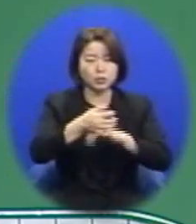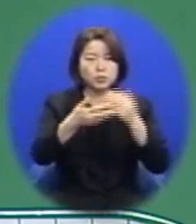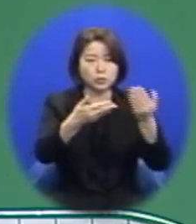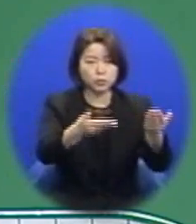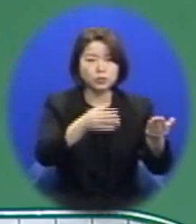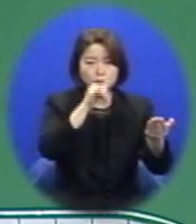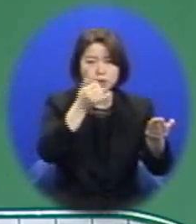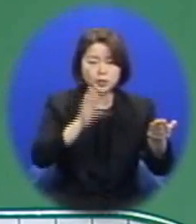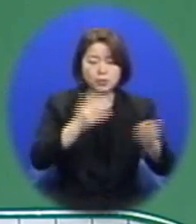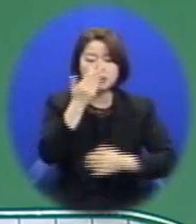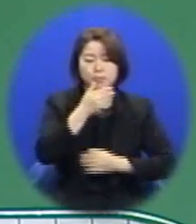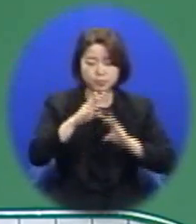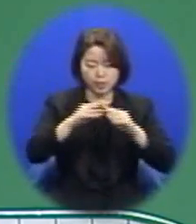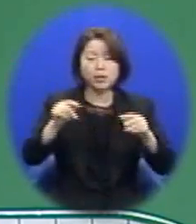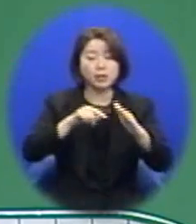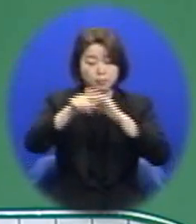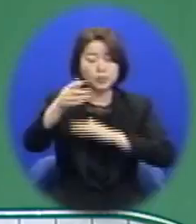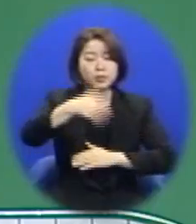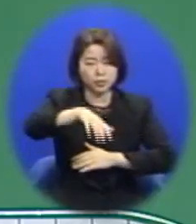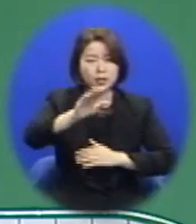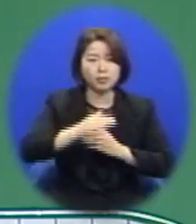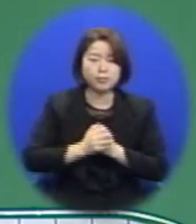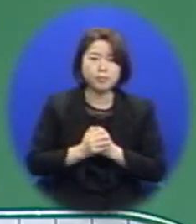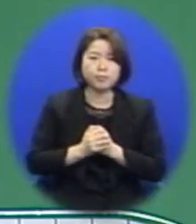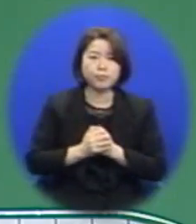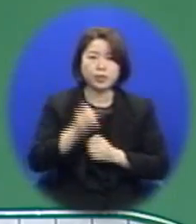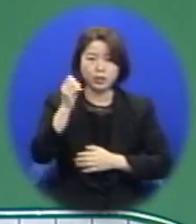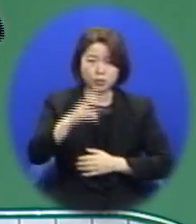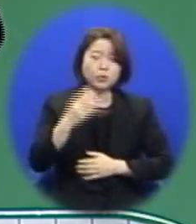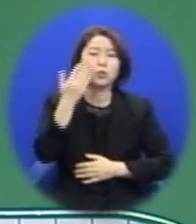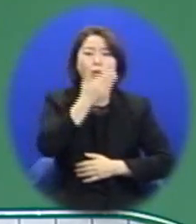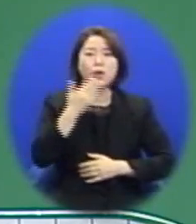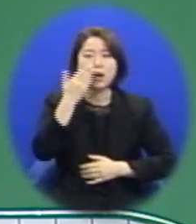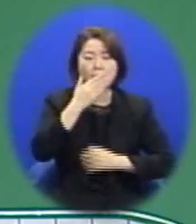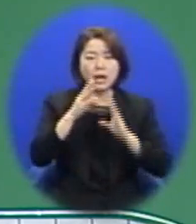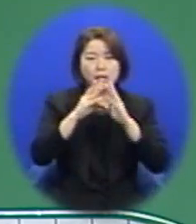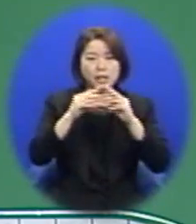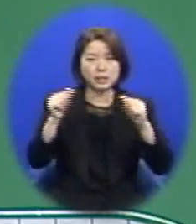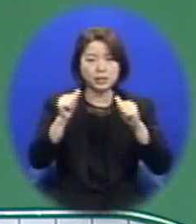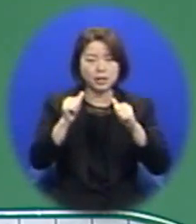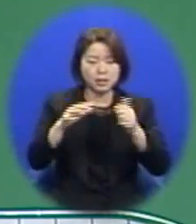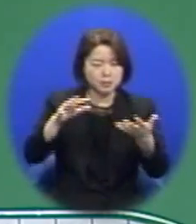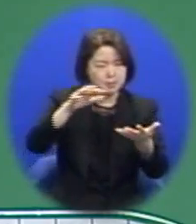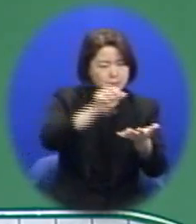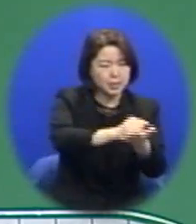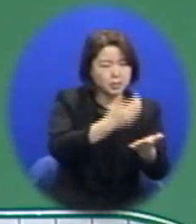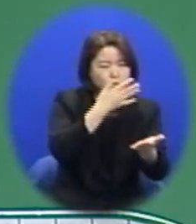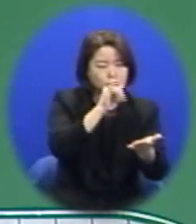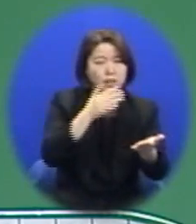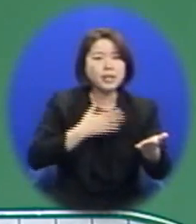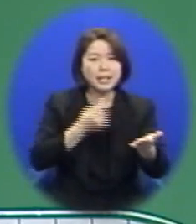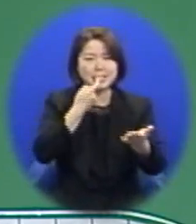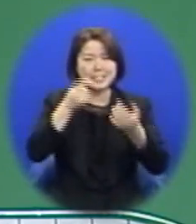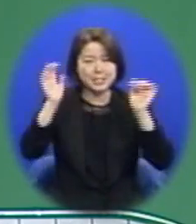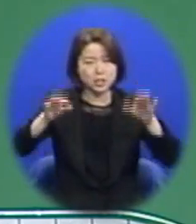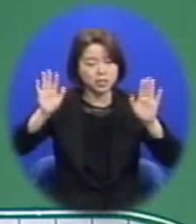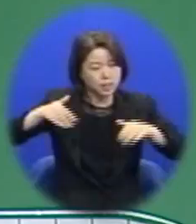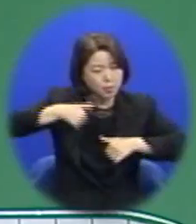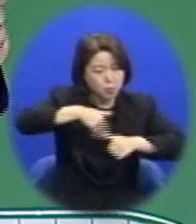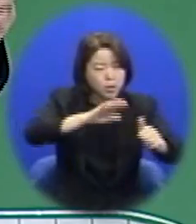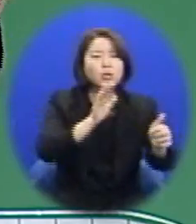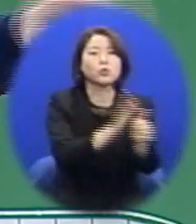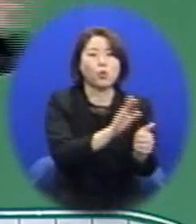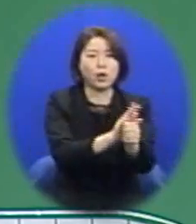땅에 들어가라. 그리고 가나안 땅 정복하도록 천사들을 보내서 내가 다 도와주겠다.